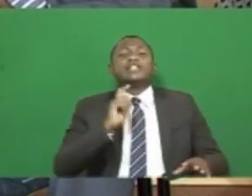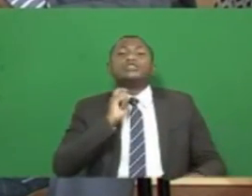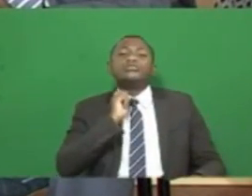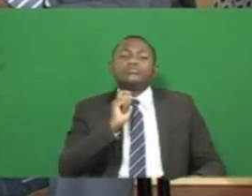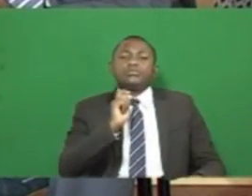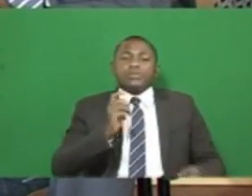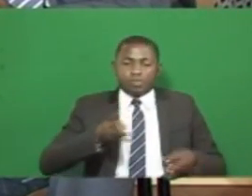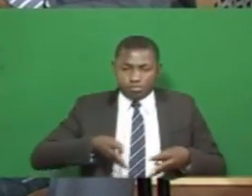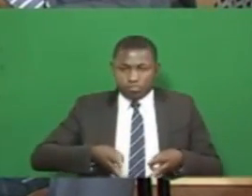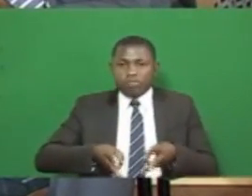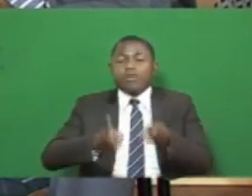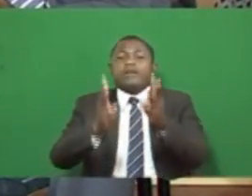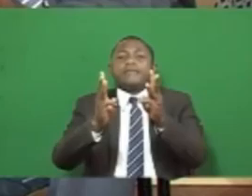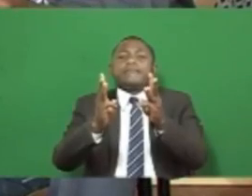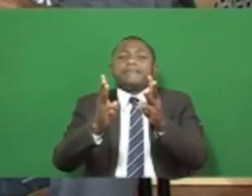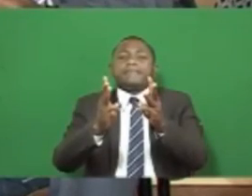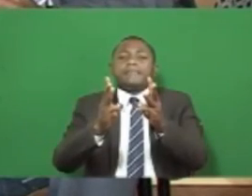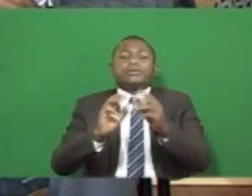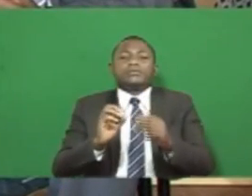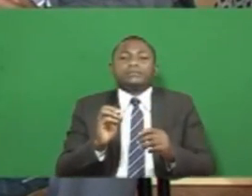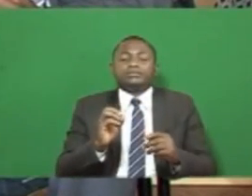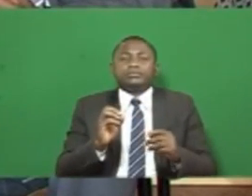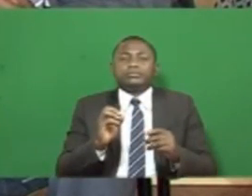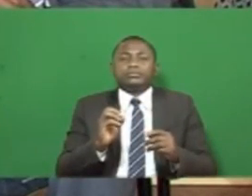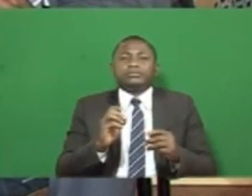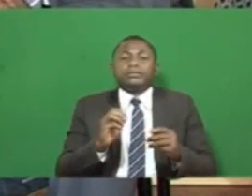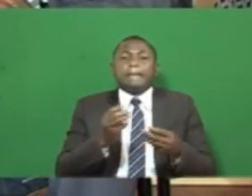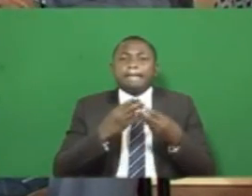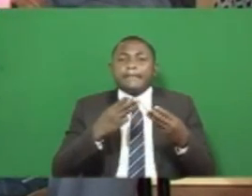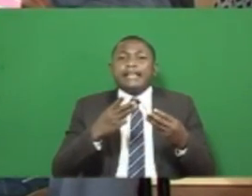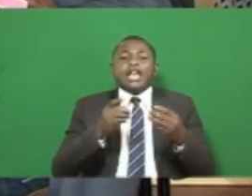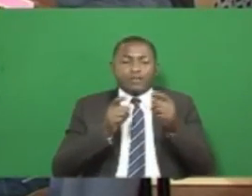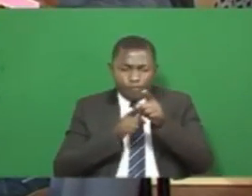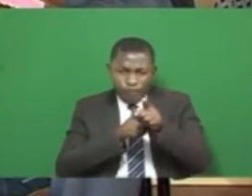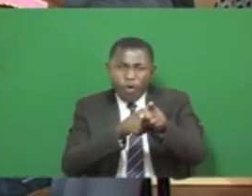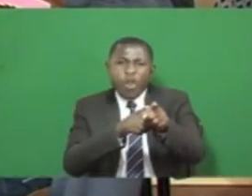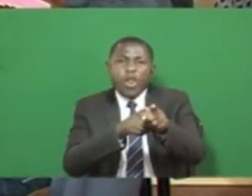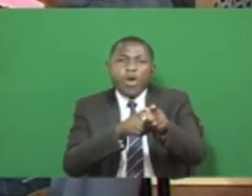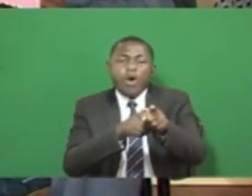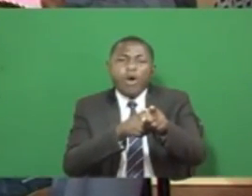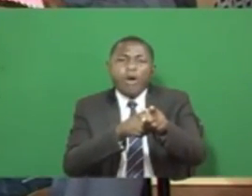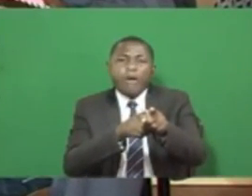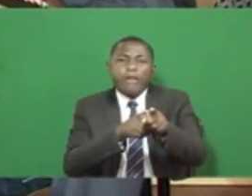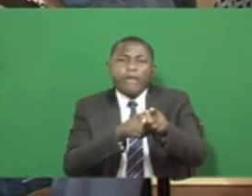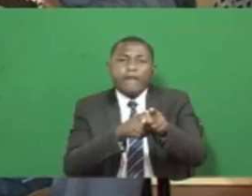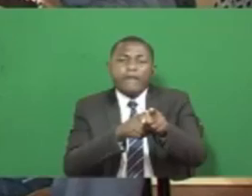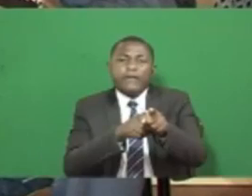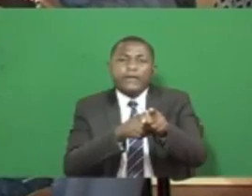vakatsauka, vakateera. Second Peter. Vakateera nzira ya Baramu.